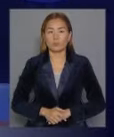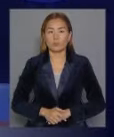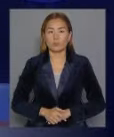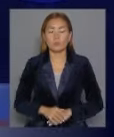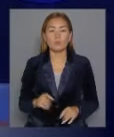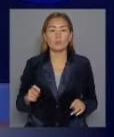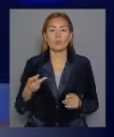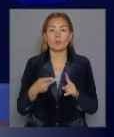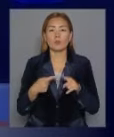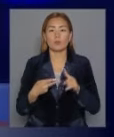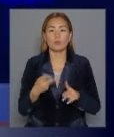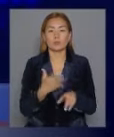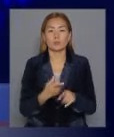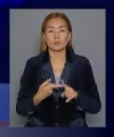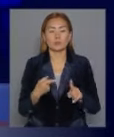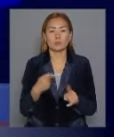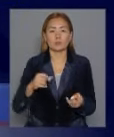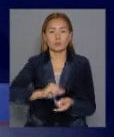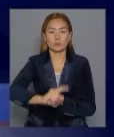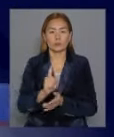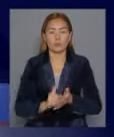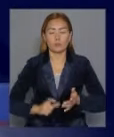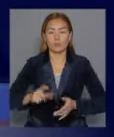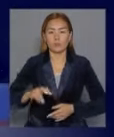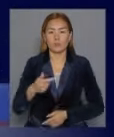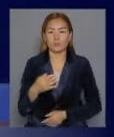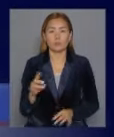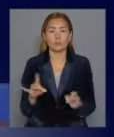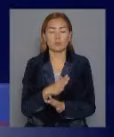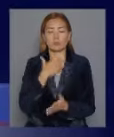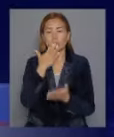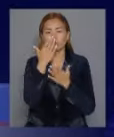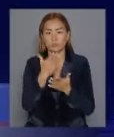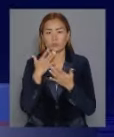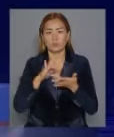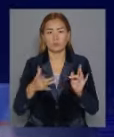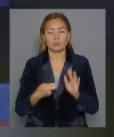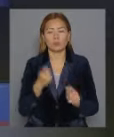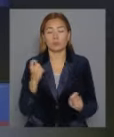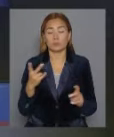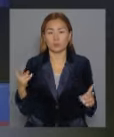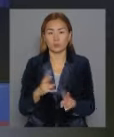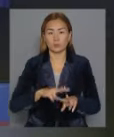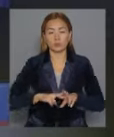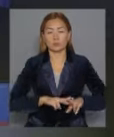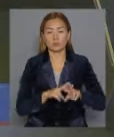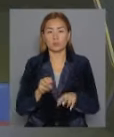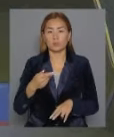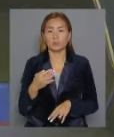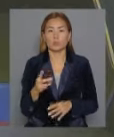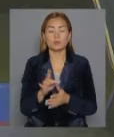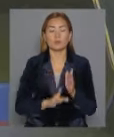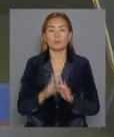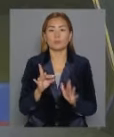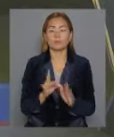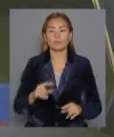Жыр додасы екі кезеңнен тұрды. Әуелі шараға өтінім бергендер Мағжанның өлең жолдарын оқып, әлеуметтік желіге хэштег арқылы жүктейді. Кейін